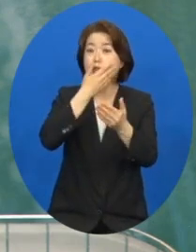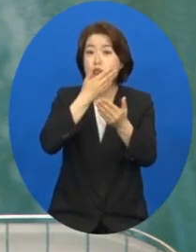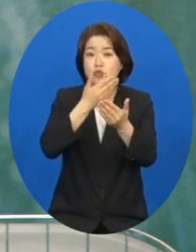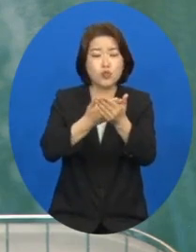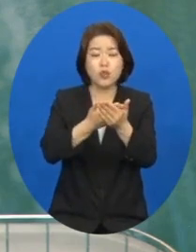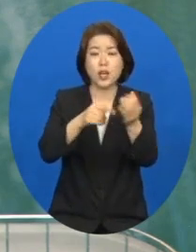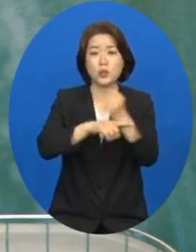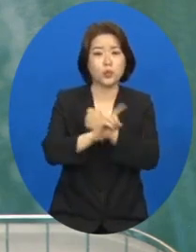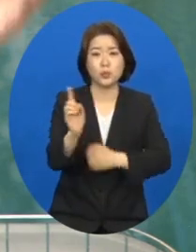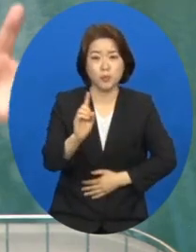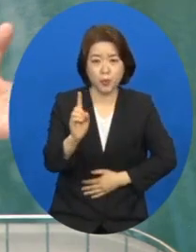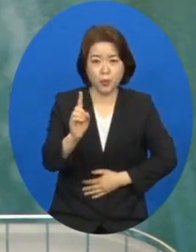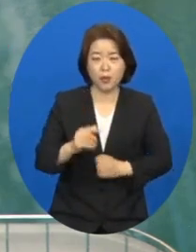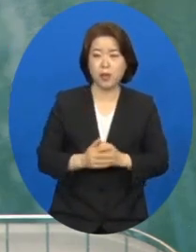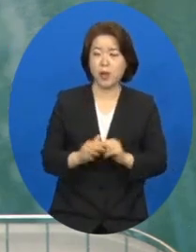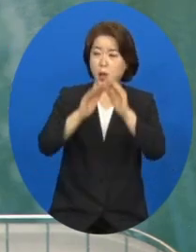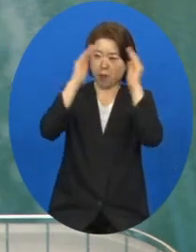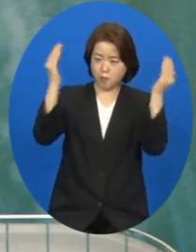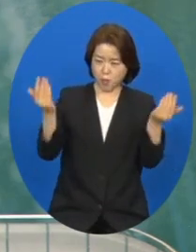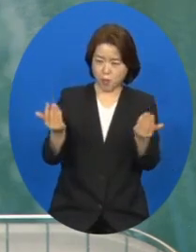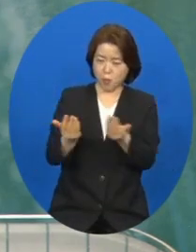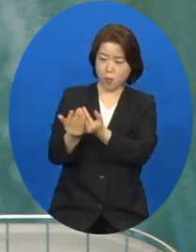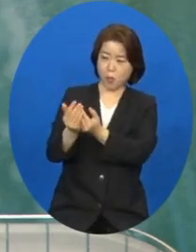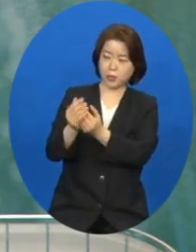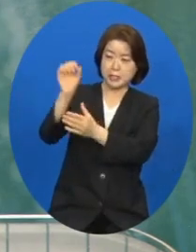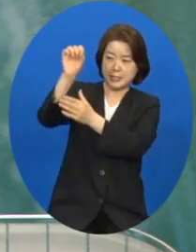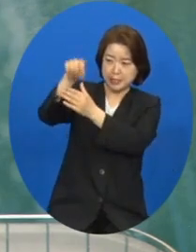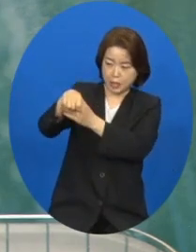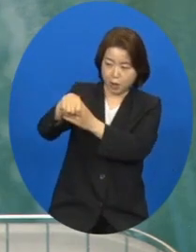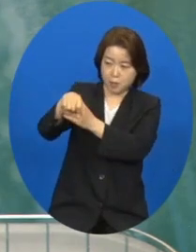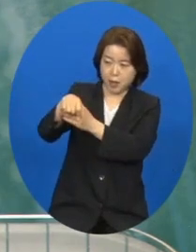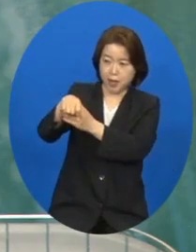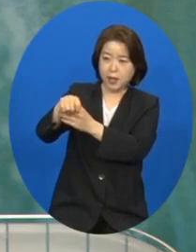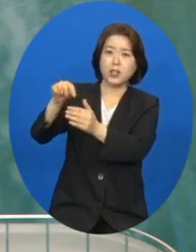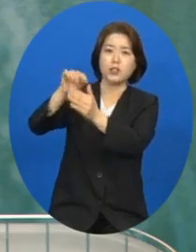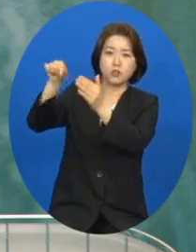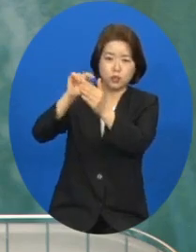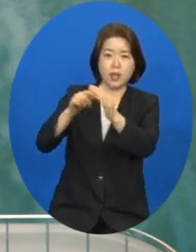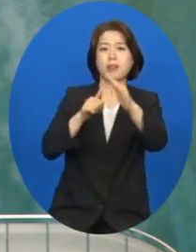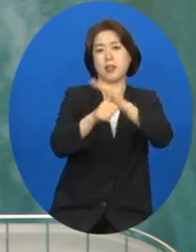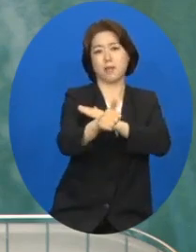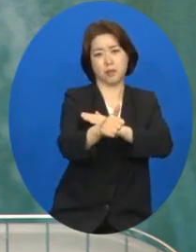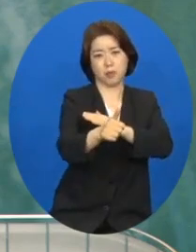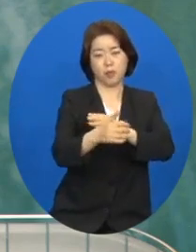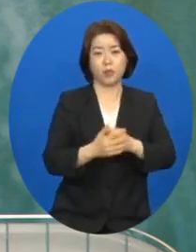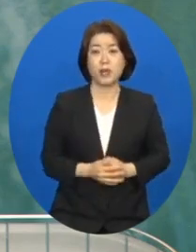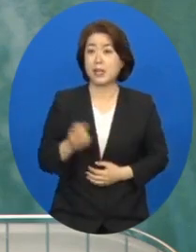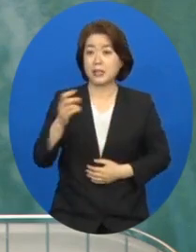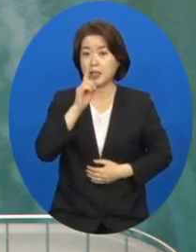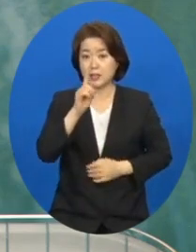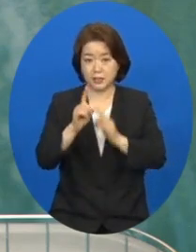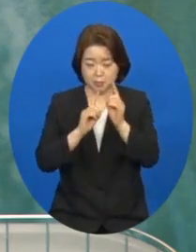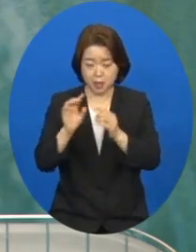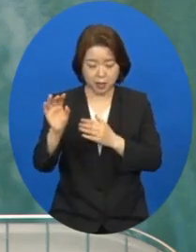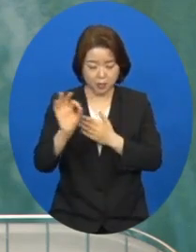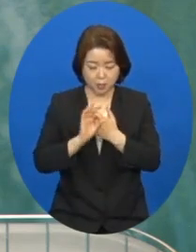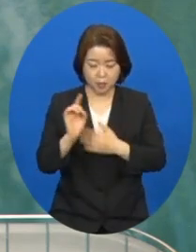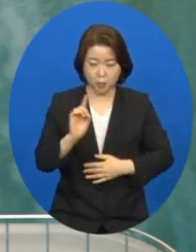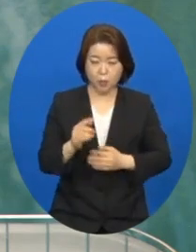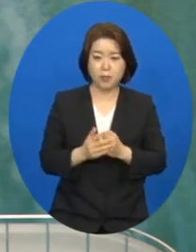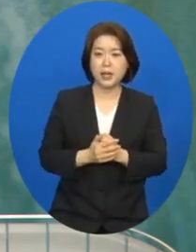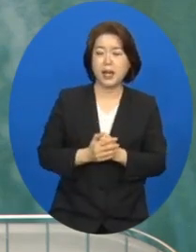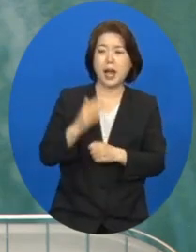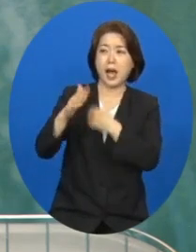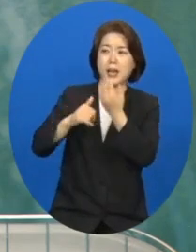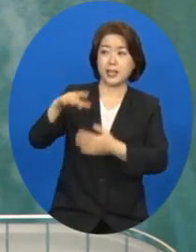것은 모든 열매를 대표하는 것이기 때문에 그렇습니다. 다시 말하면 하나님께 첫 열매를 드린다는